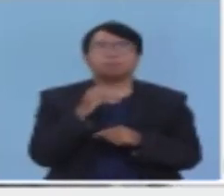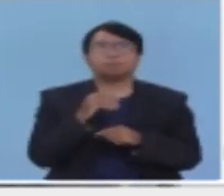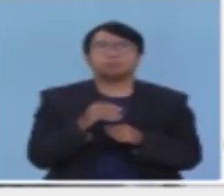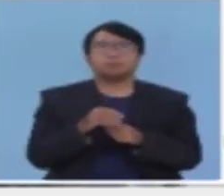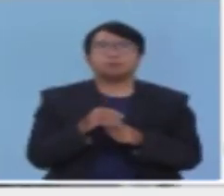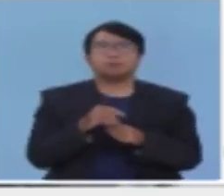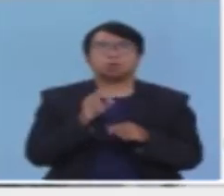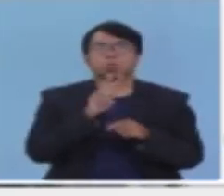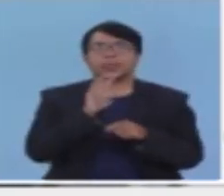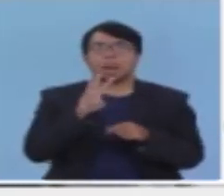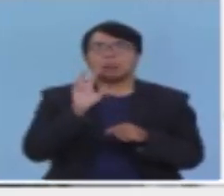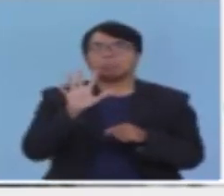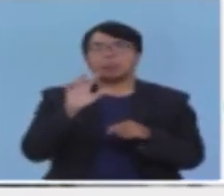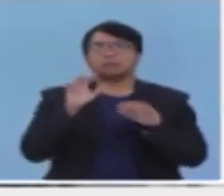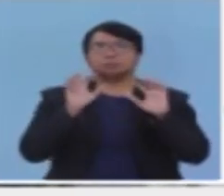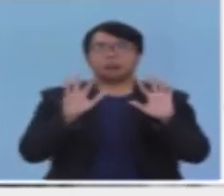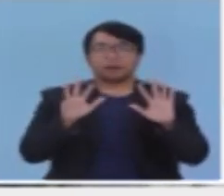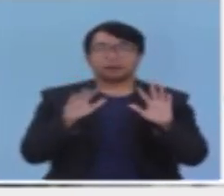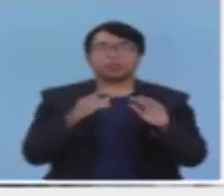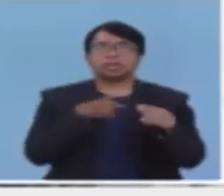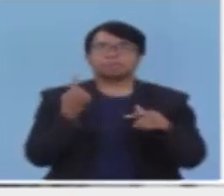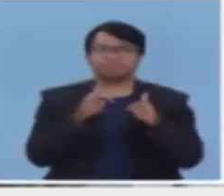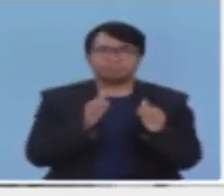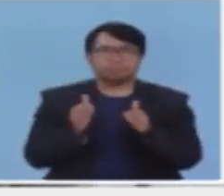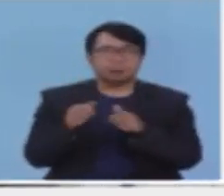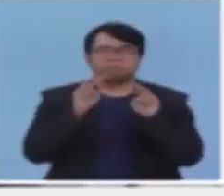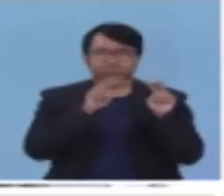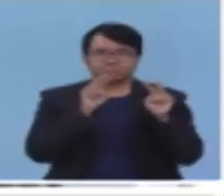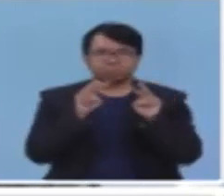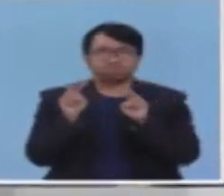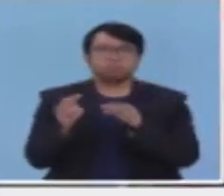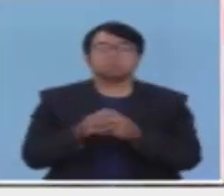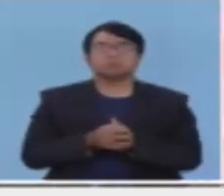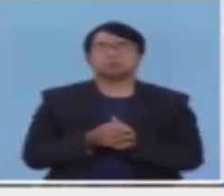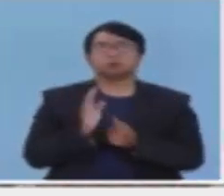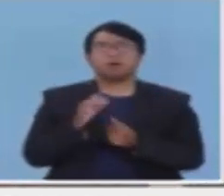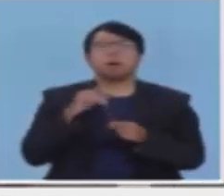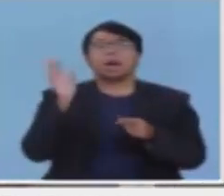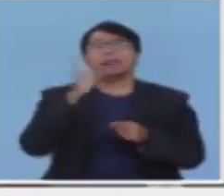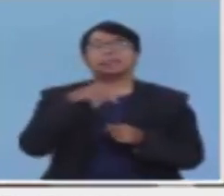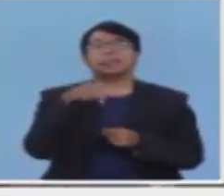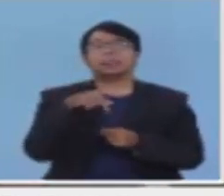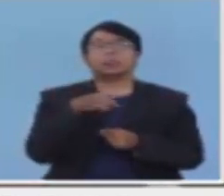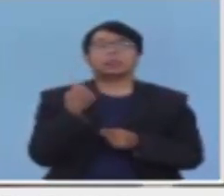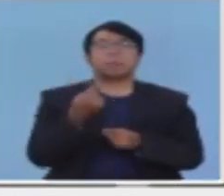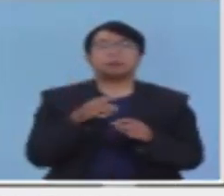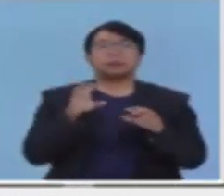23.59 kita sudah standby untuk pelaksanaan PSBB Kota Bogor. Hari ini juga kita lakukan penyemprotan di beberapa RW